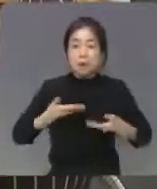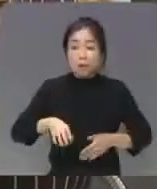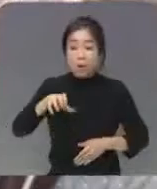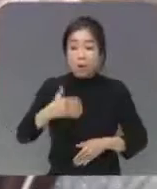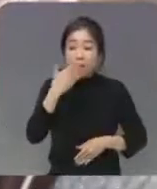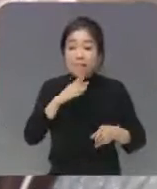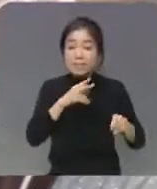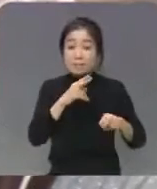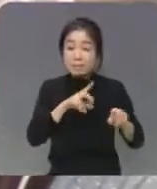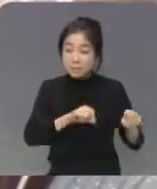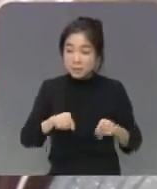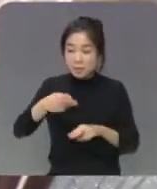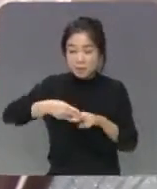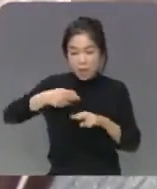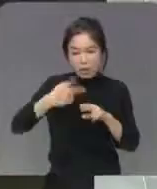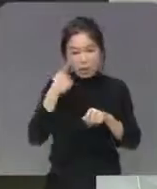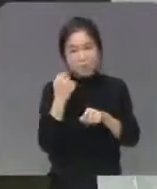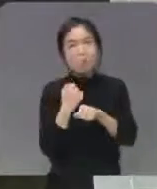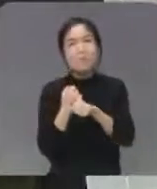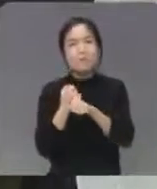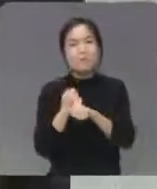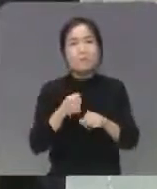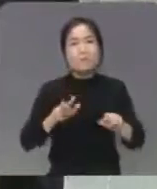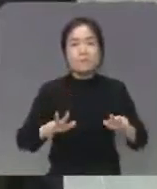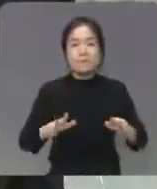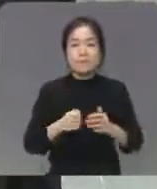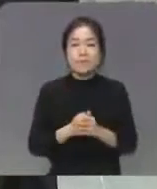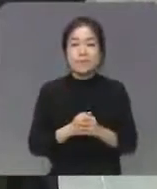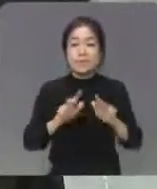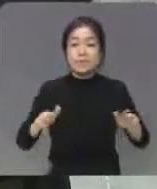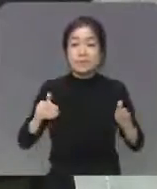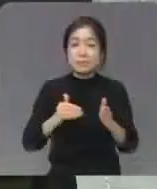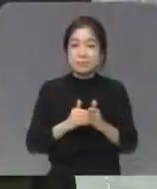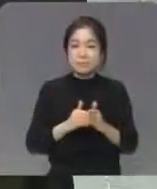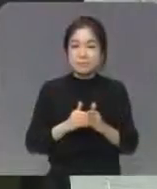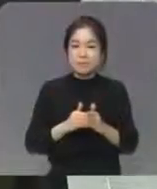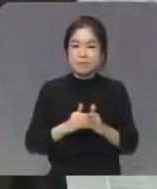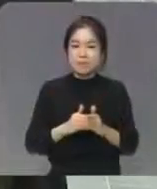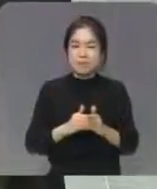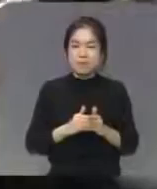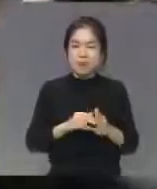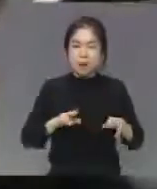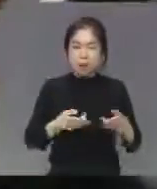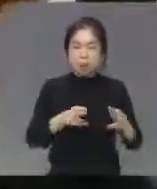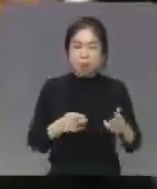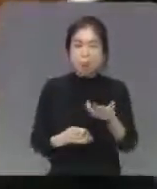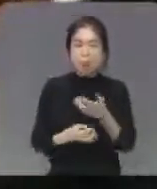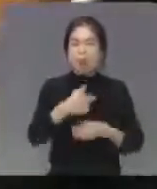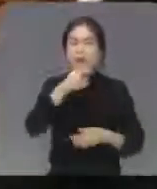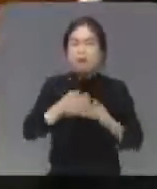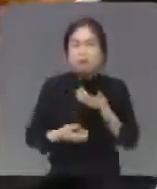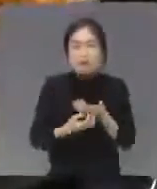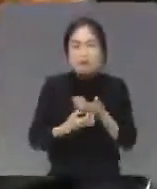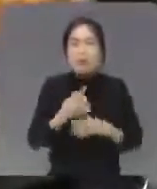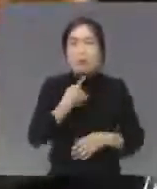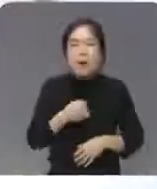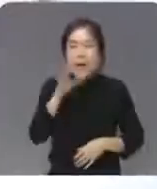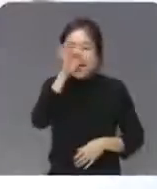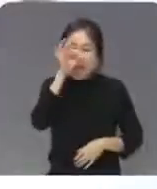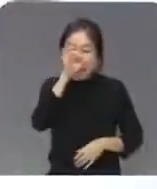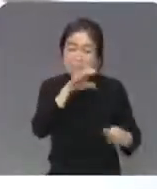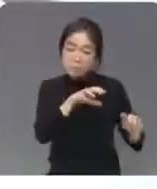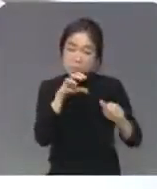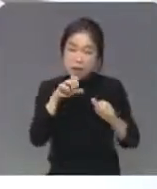메뉴를 개발하고 있습니다 지금은 그러한 굳거나 3 기만 했던 담양 흑돼지를 용해